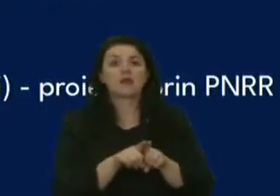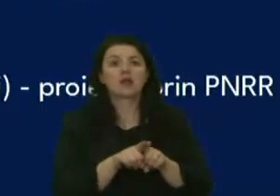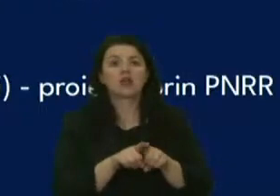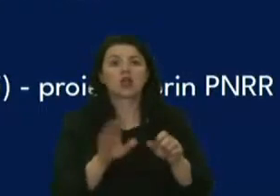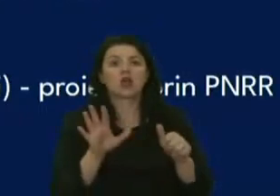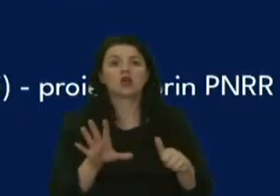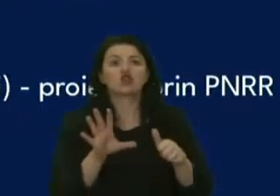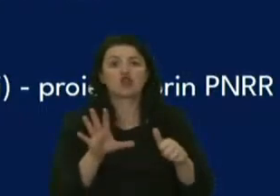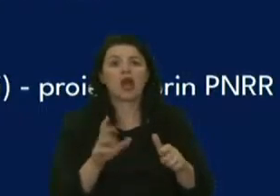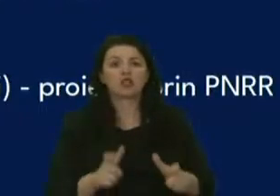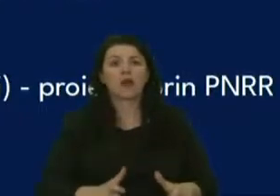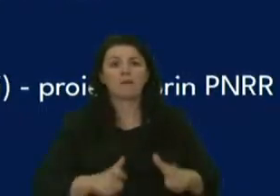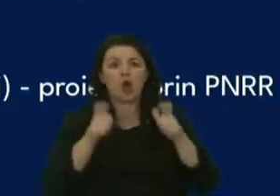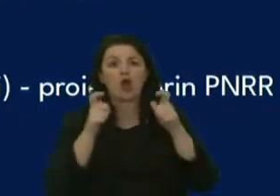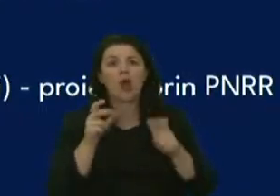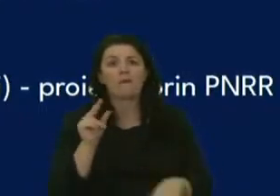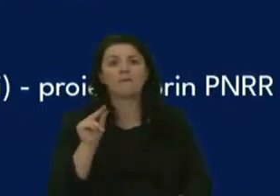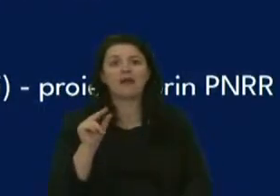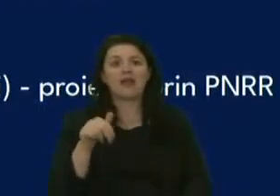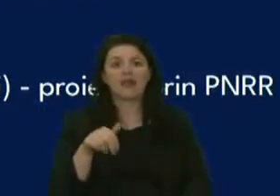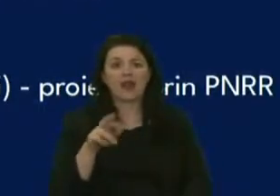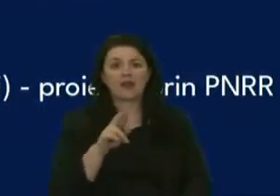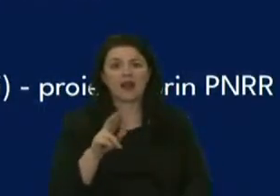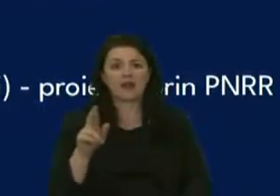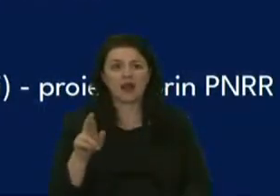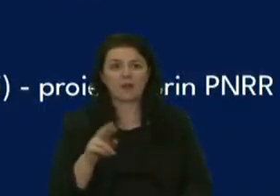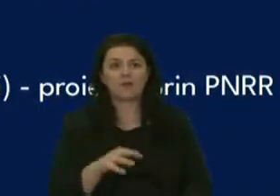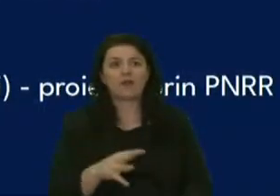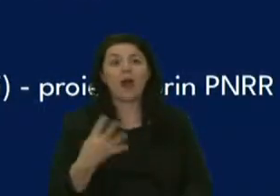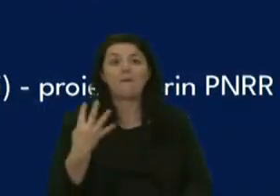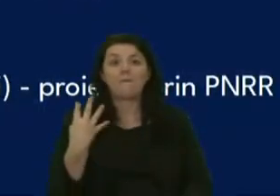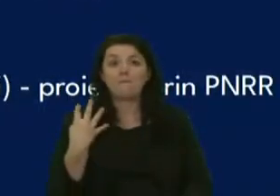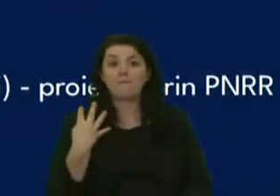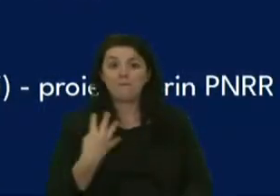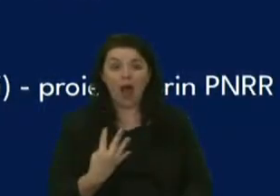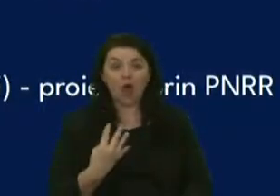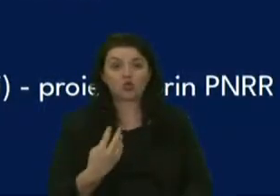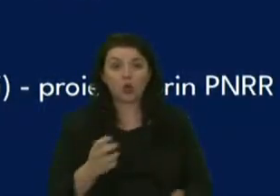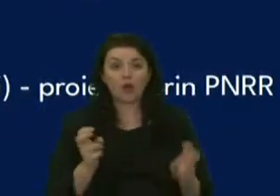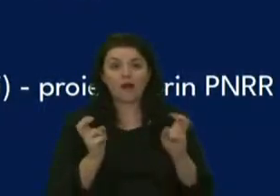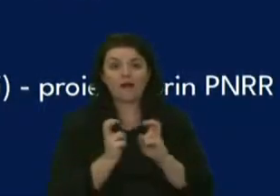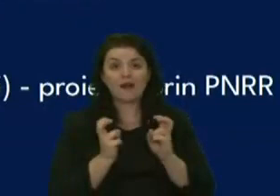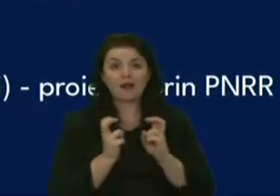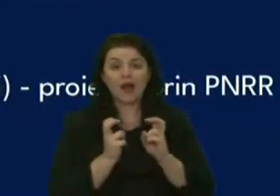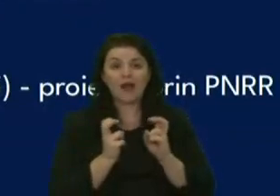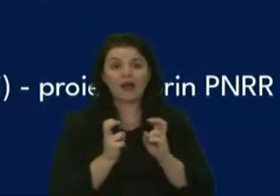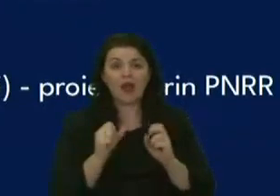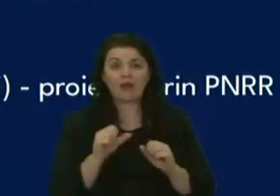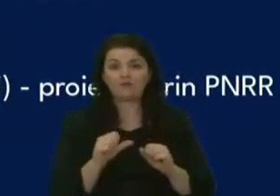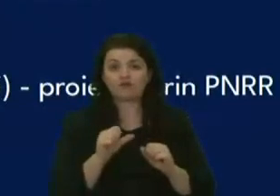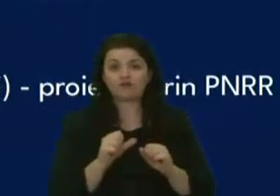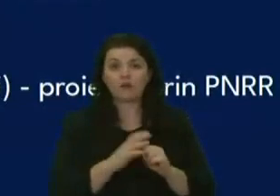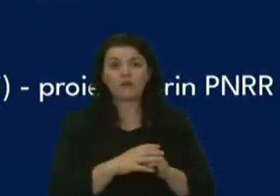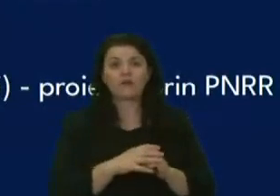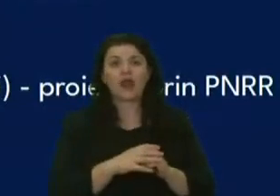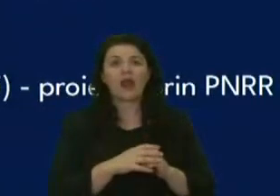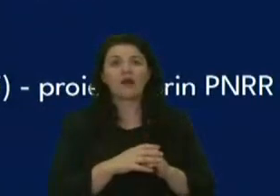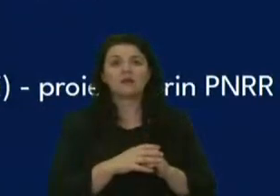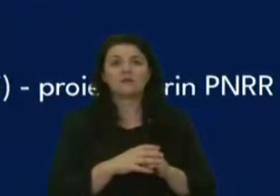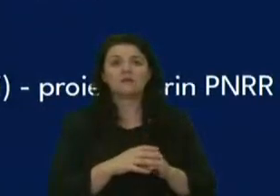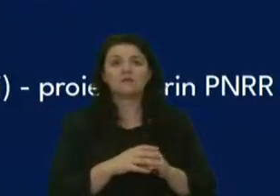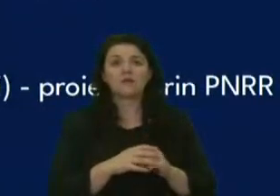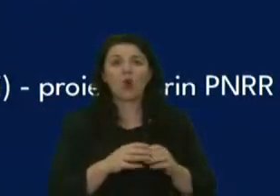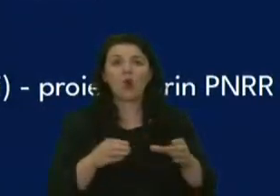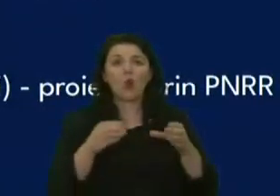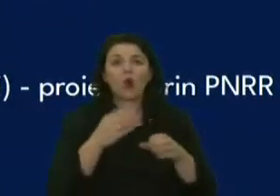16 blocuri de prin pnrr patru stații de încărcare pentru autovehicule electrice reabilitarea energetică din ale